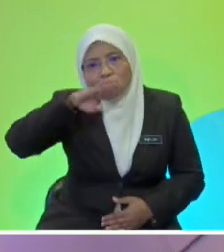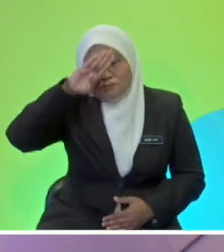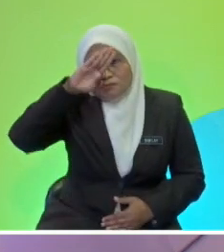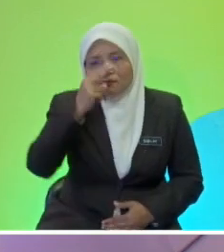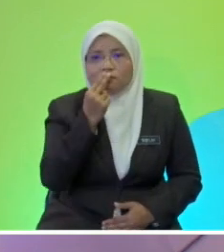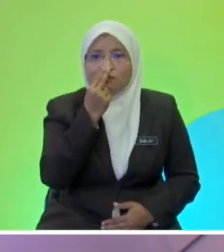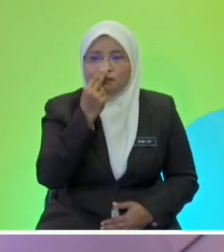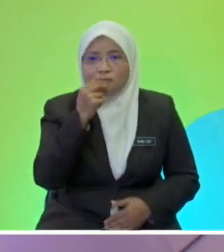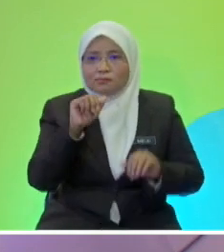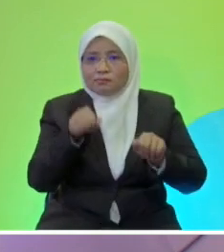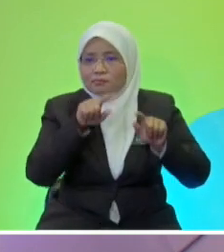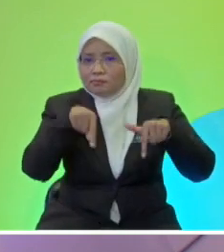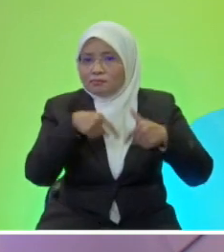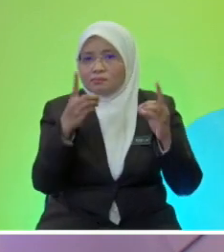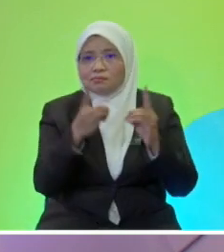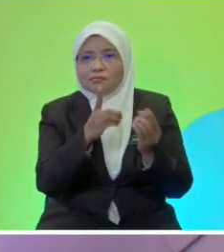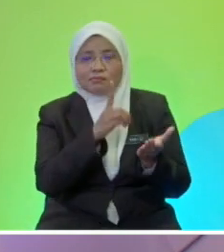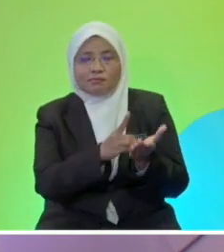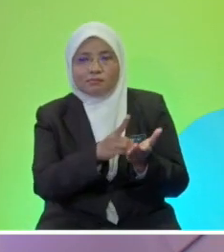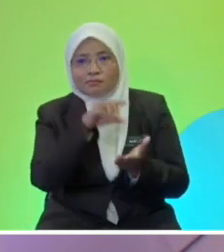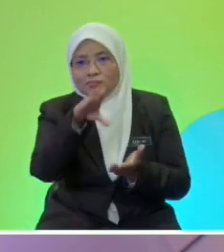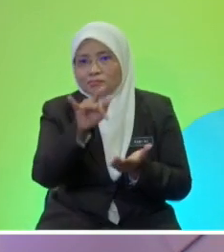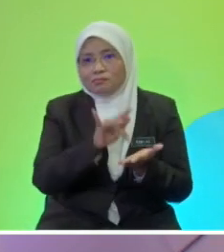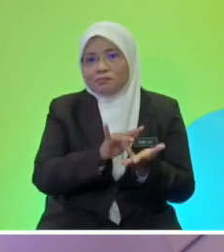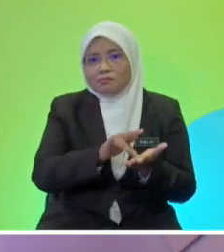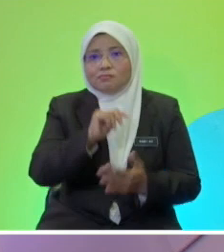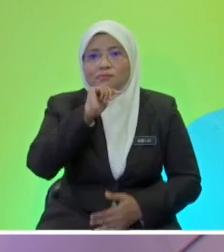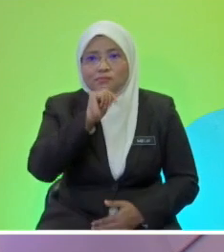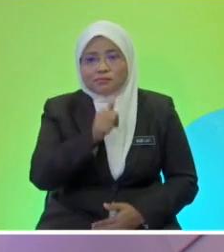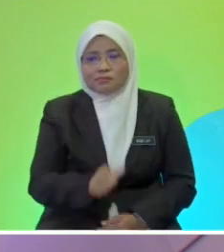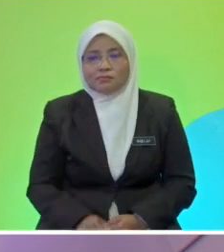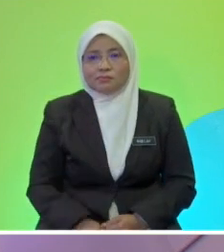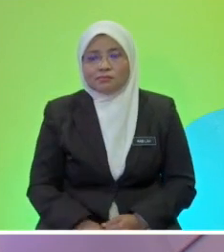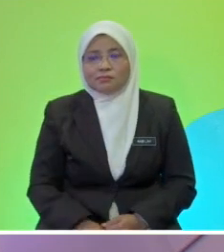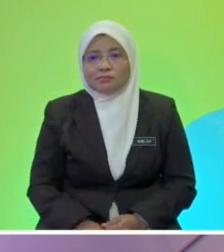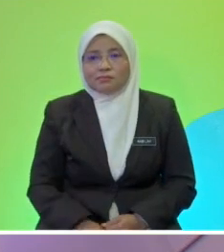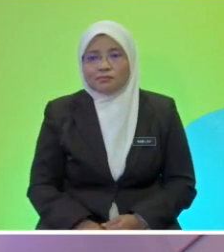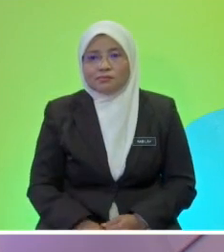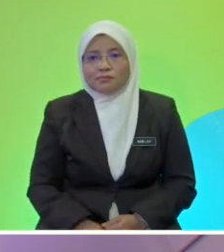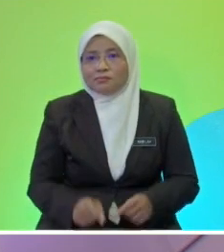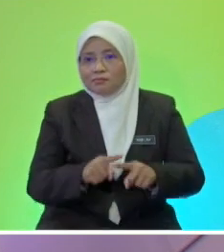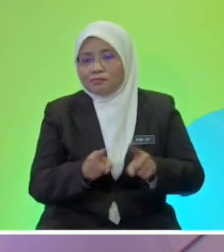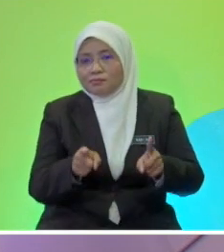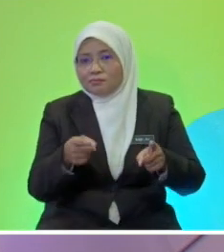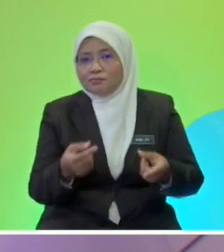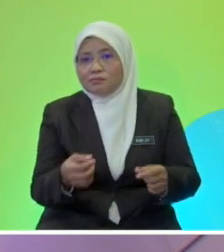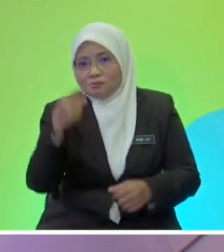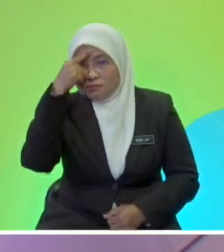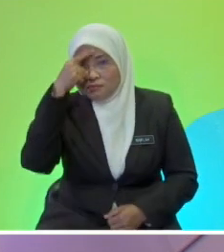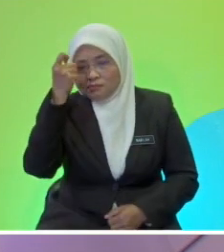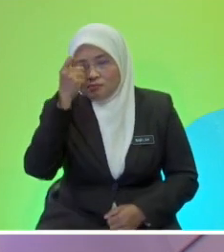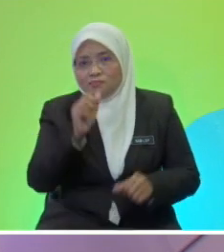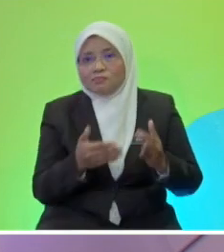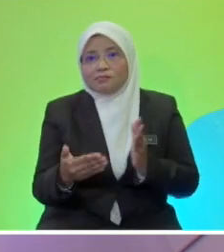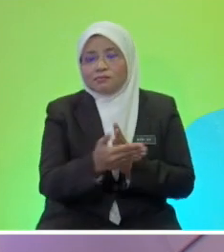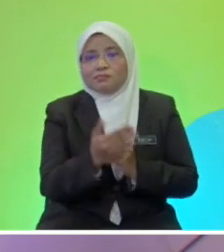yang di Ubay eh dia melibatkan eee apa urutan yna yang eee kesilapan ee urutan di NBA